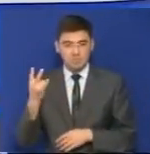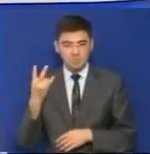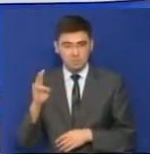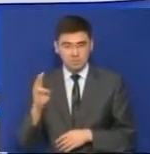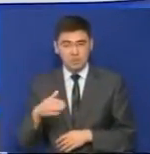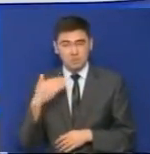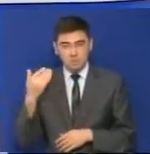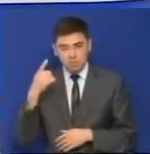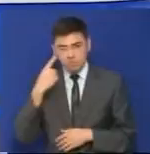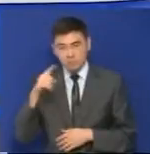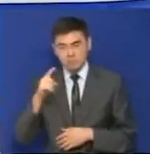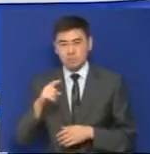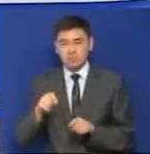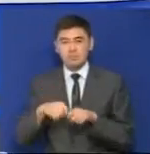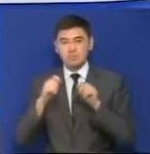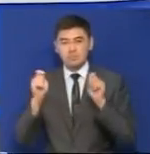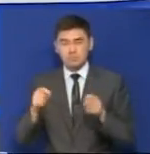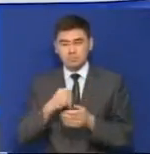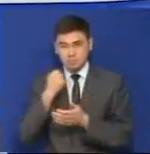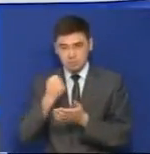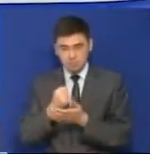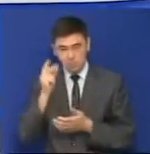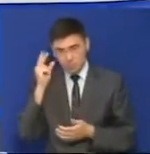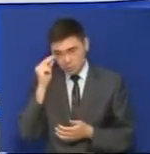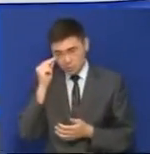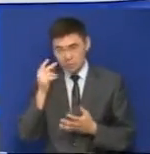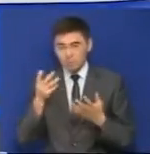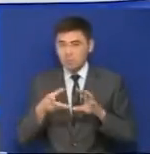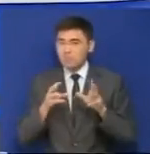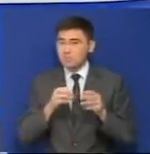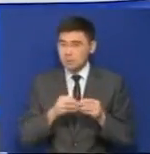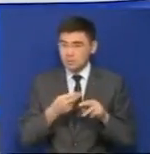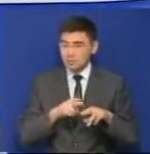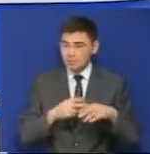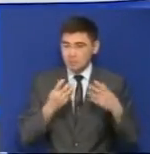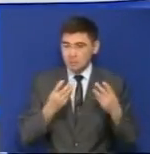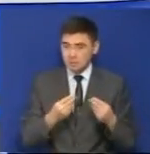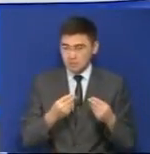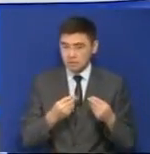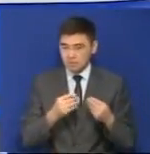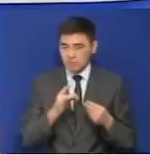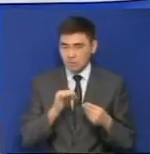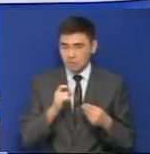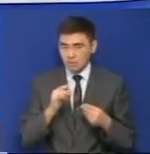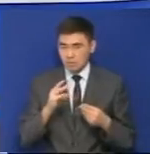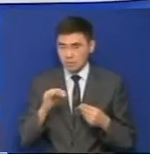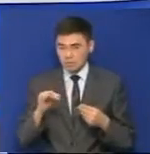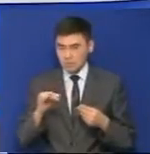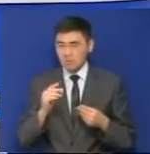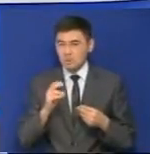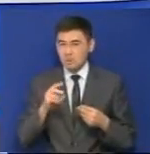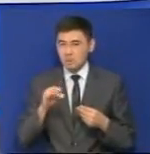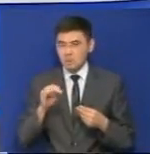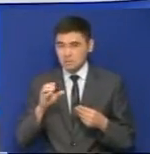елбасы Нұрсұлтан Назарбаевтың бастамасымен бекітілген болатын. Бұл күні Қазақстанда алғаш рет дүниежүзілік рухани келісім конгресі